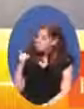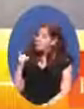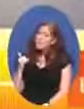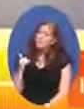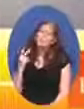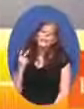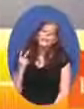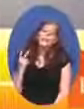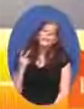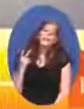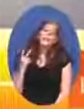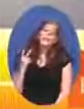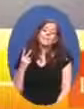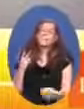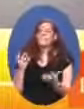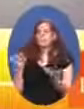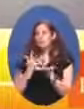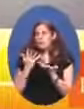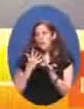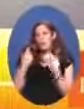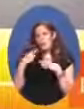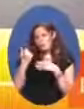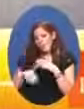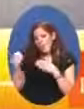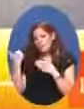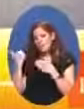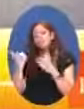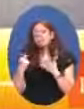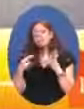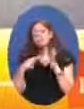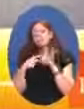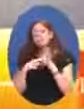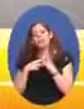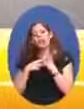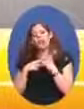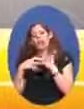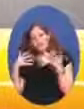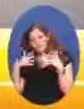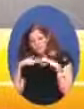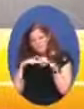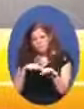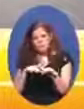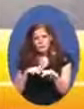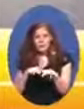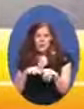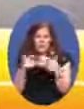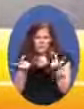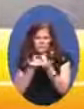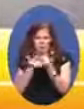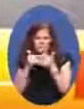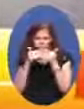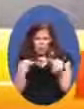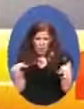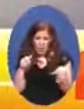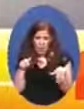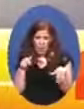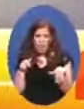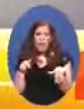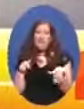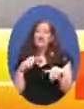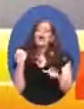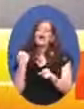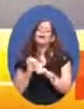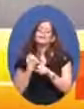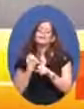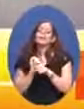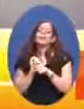בעצם מה שקרה בימים האחרונים זה כתוצאה מנהירה מהלחימה מדרה לכיוון הגבול.